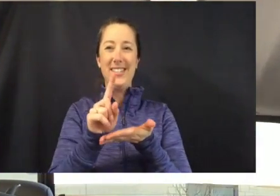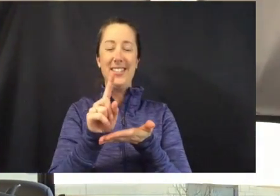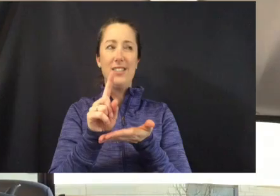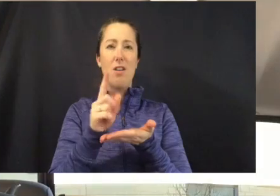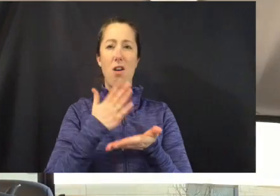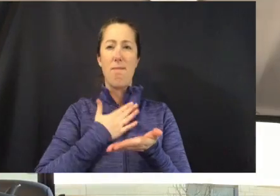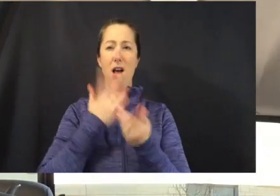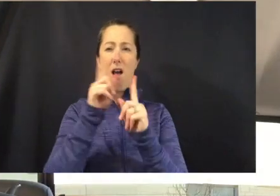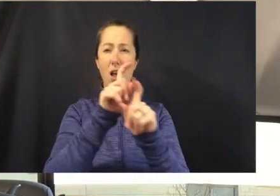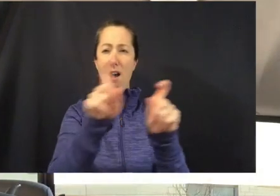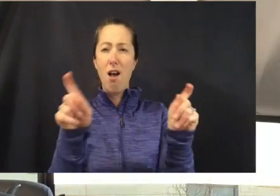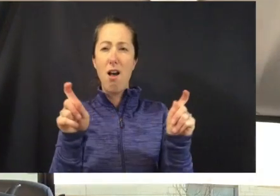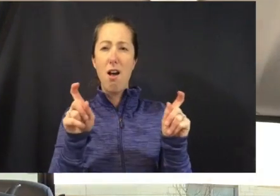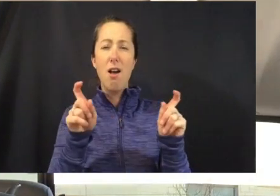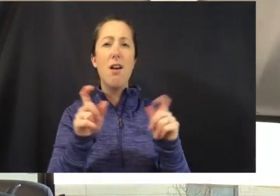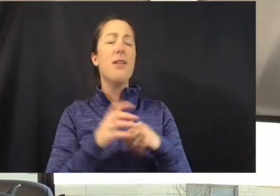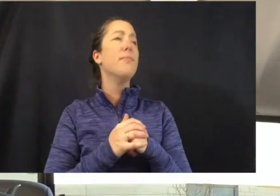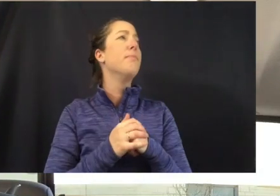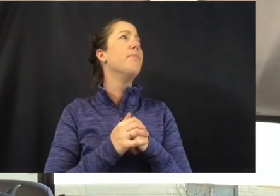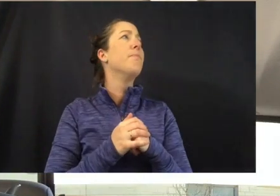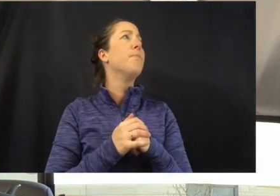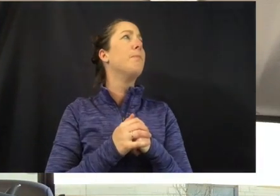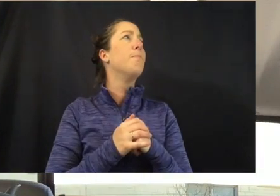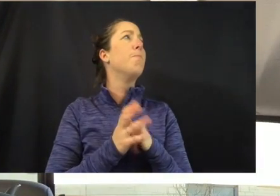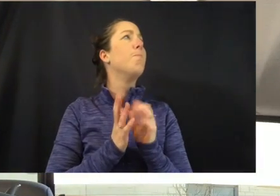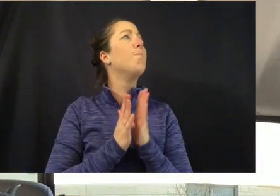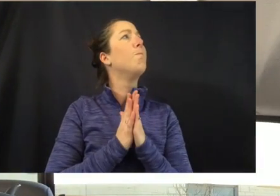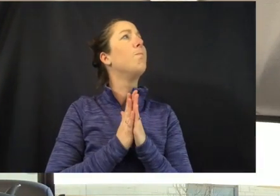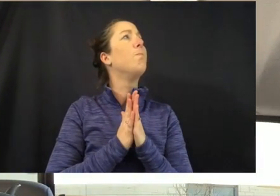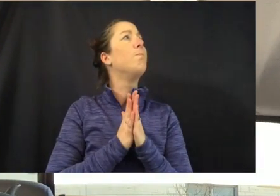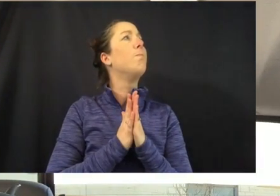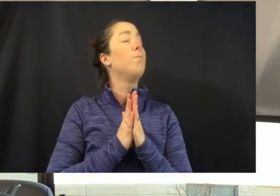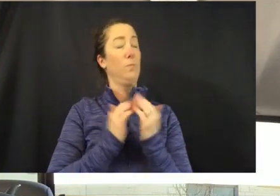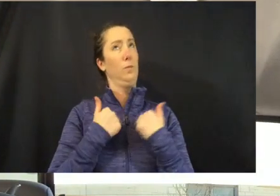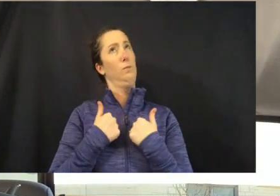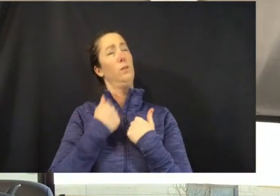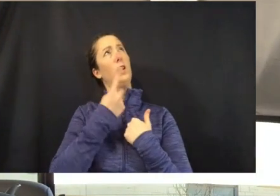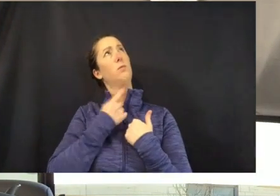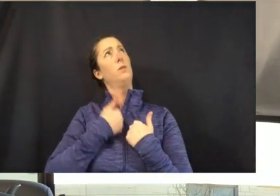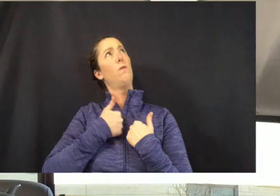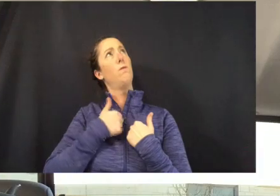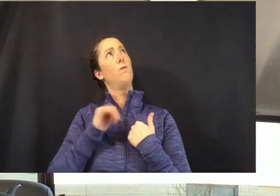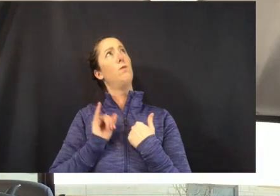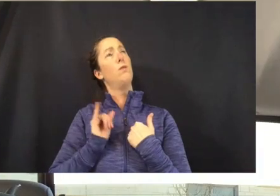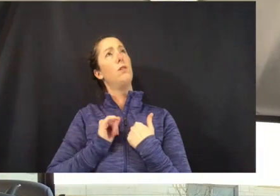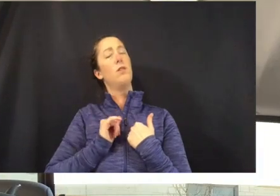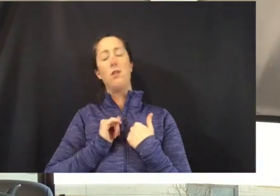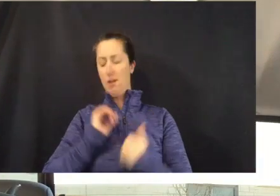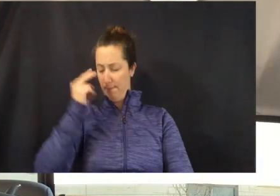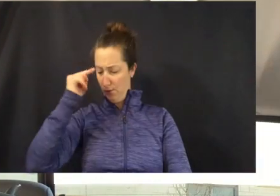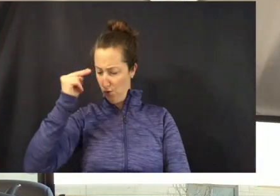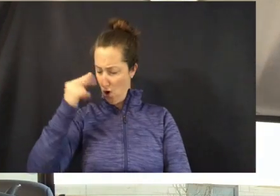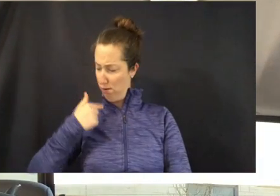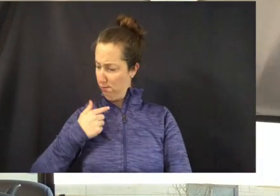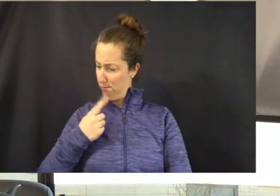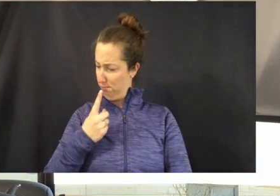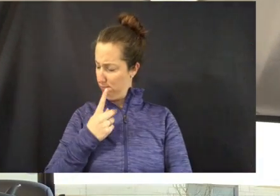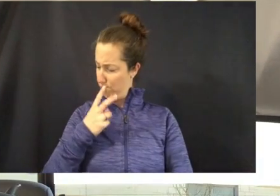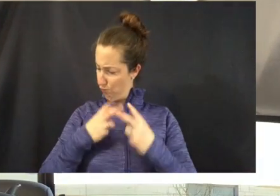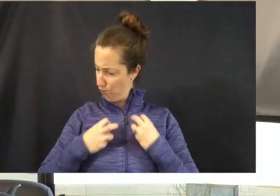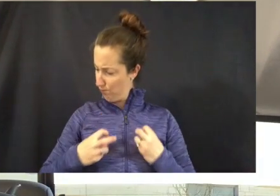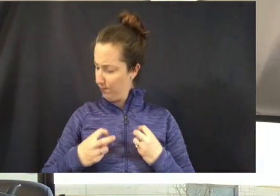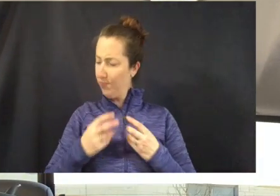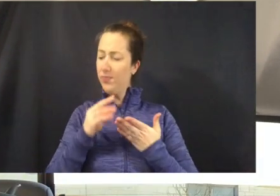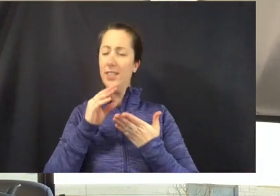enseignants et enseignantes. Je me pose la question, Monsieur Nogar, y a-t-il un professeur, un teacher que tu as